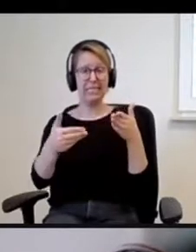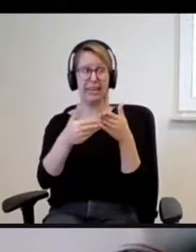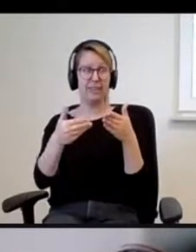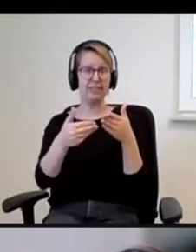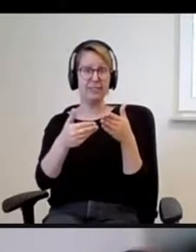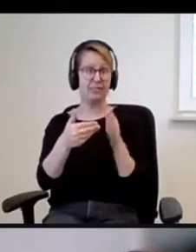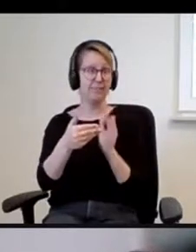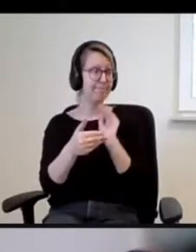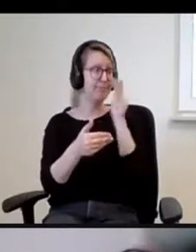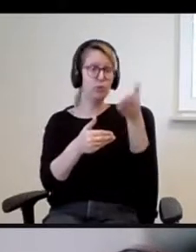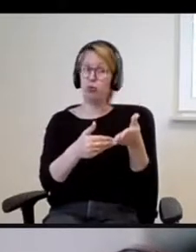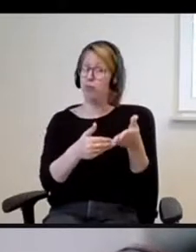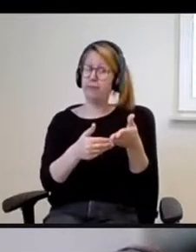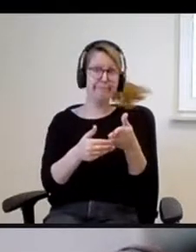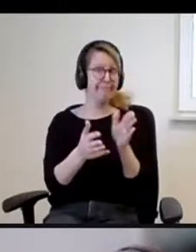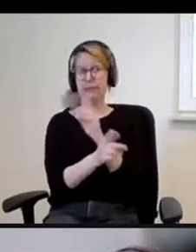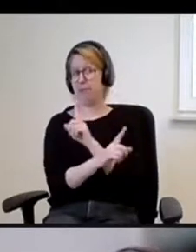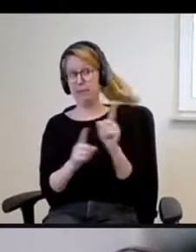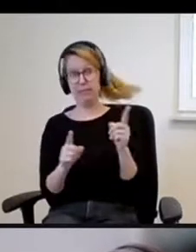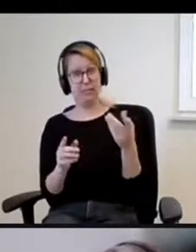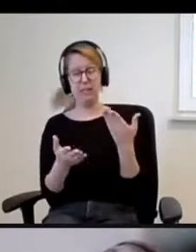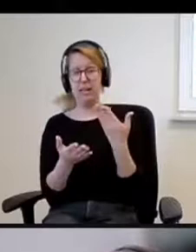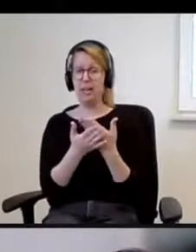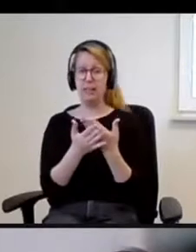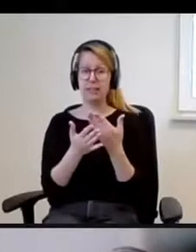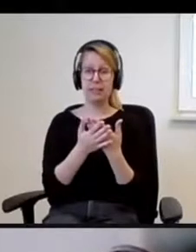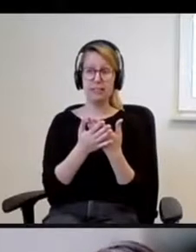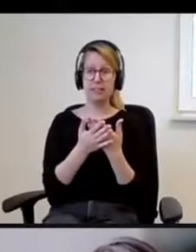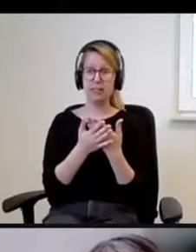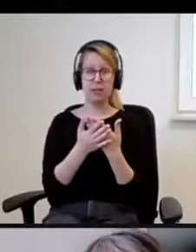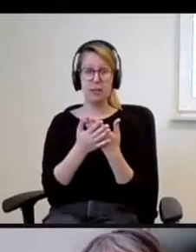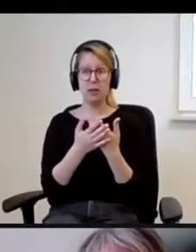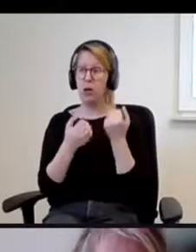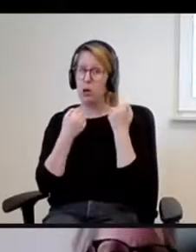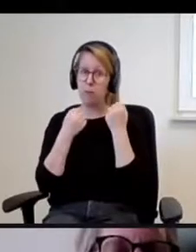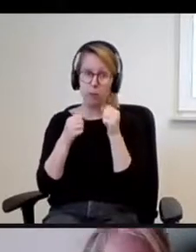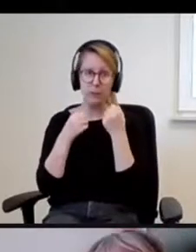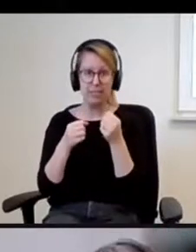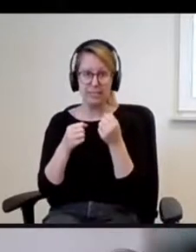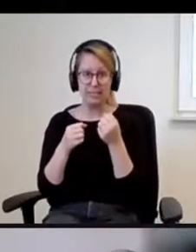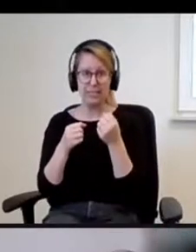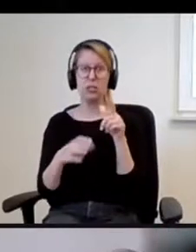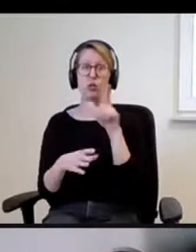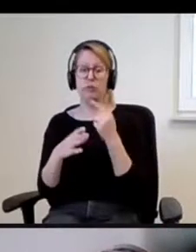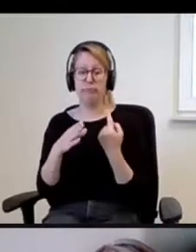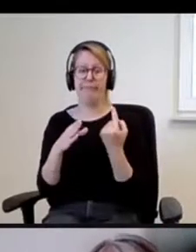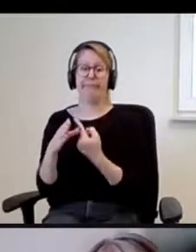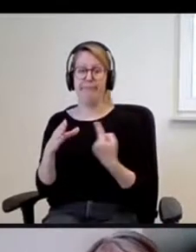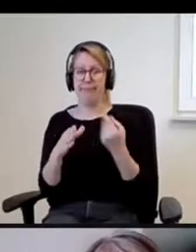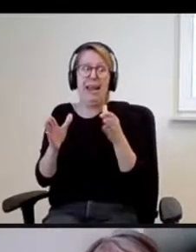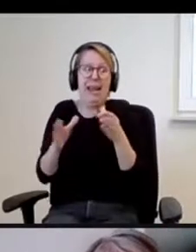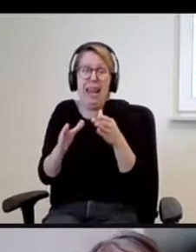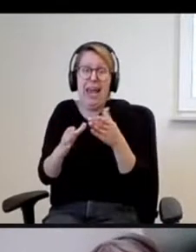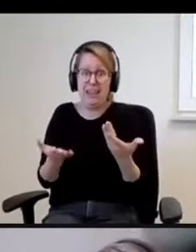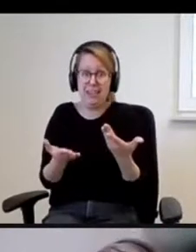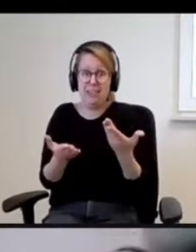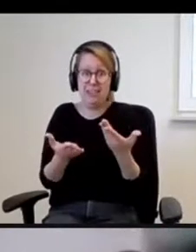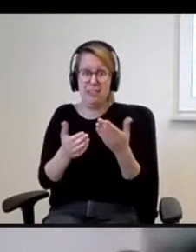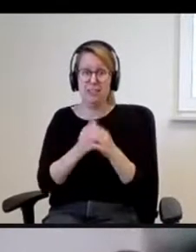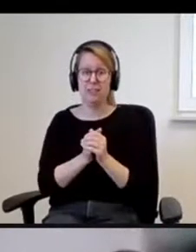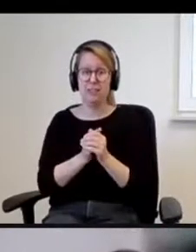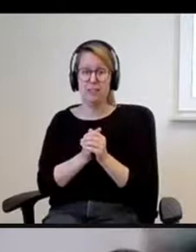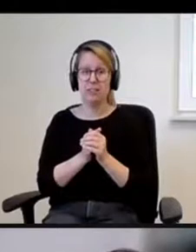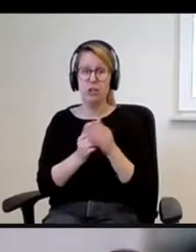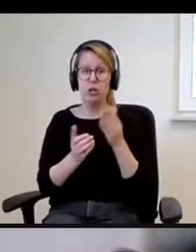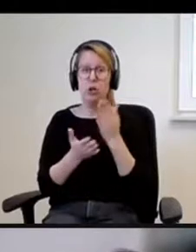d'ici. Si j'ai bien vu, on a couvert déjà avec les réponses que Marc Angel a données